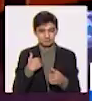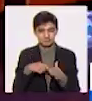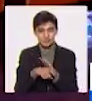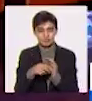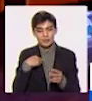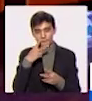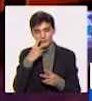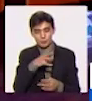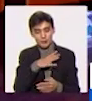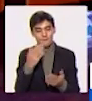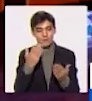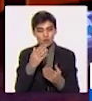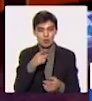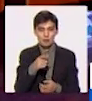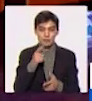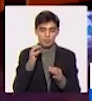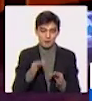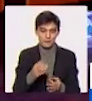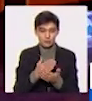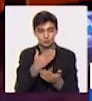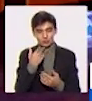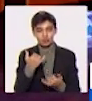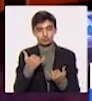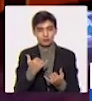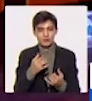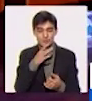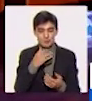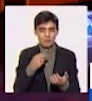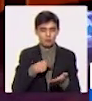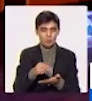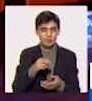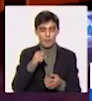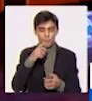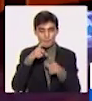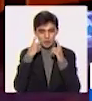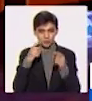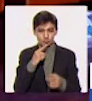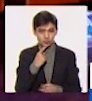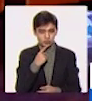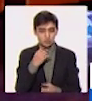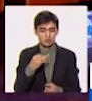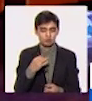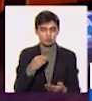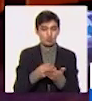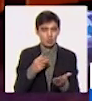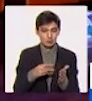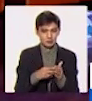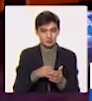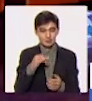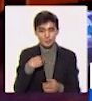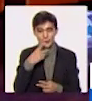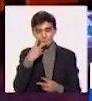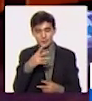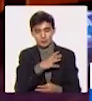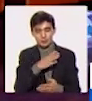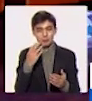что мы видели, что правда, а что нет. Это особенно актуально сейчас, когда найти маски в аптеках очень сложно и дорого. Вот, например, как мы видели, да,